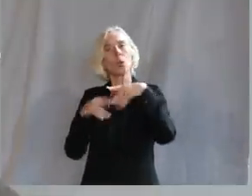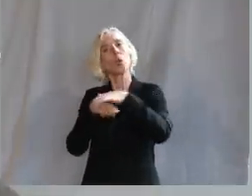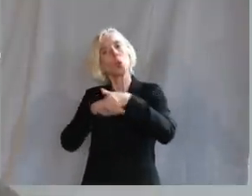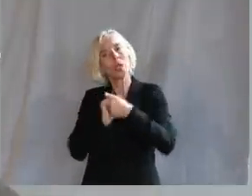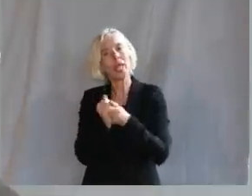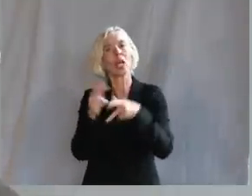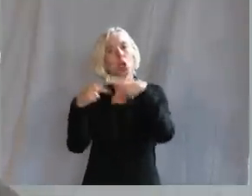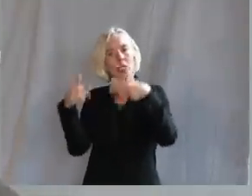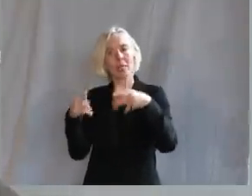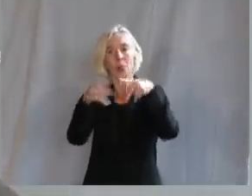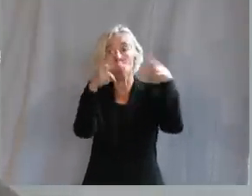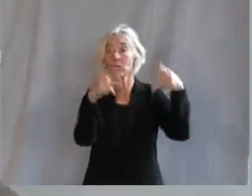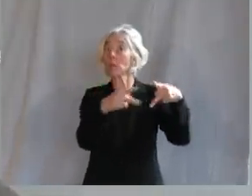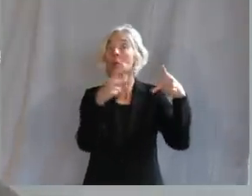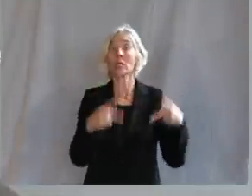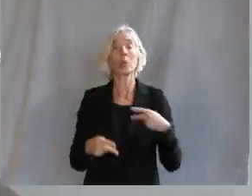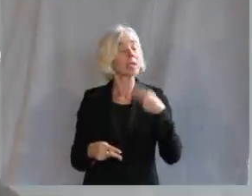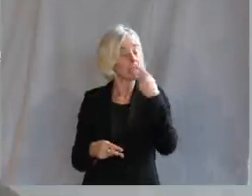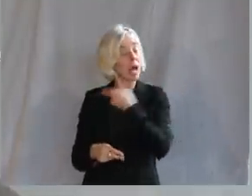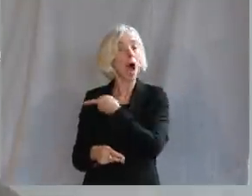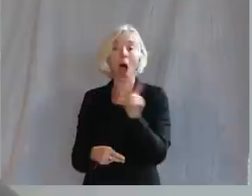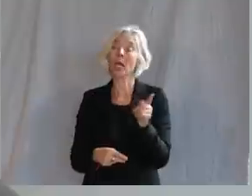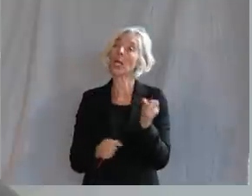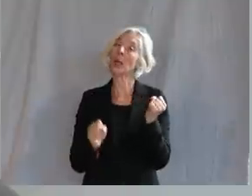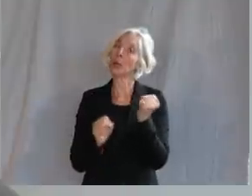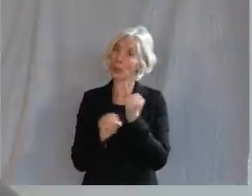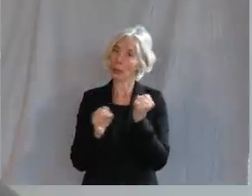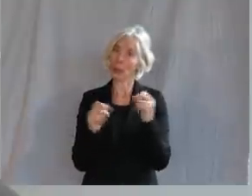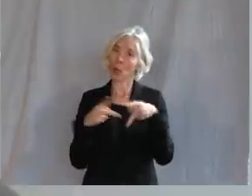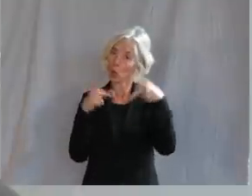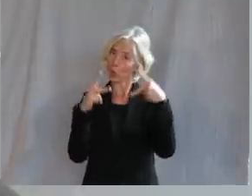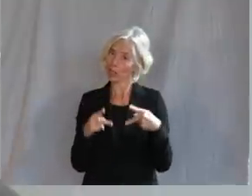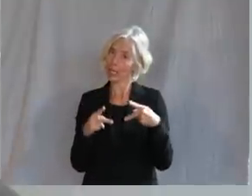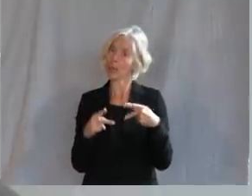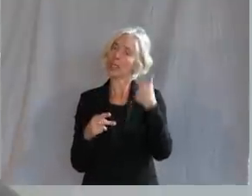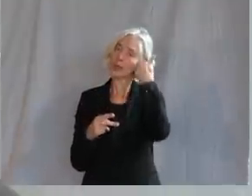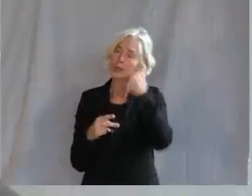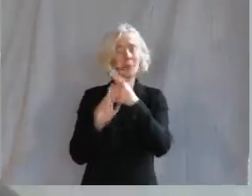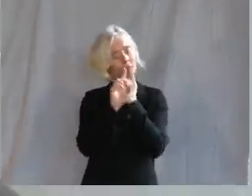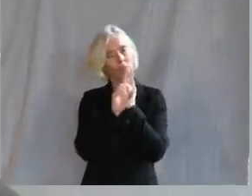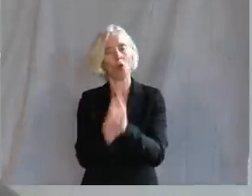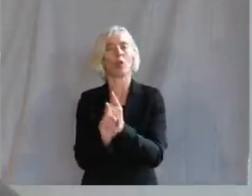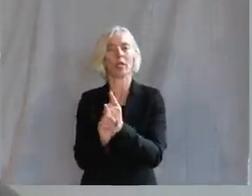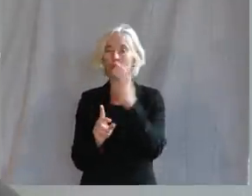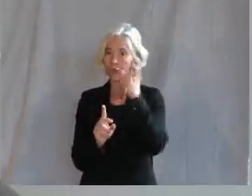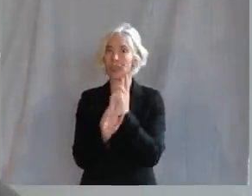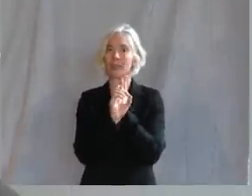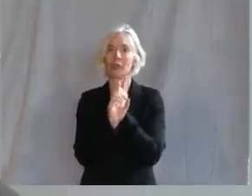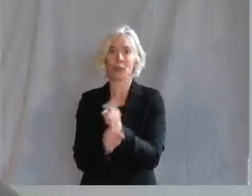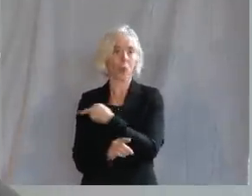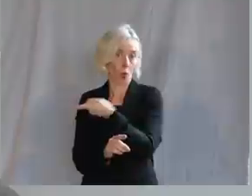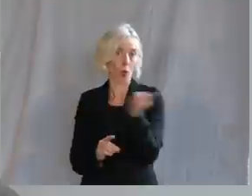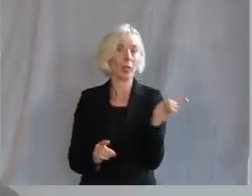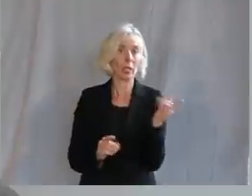auch Veranstalter, die sehr sensibilisiert sind darauf, dass diese Hygienevorschriften auch eingehalten werden. Uns geht es auch